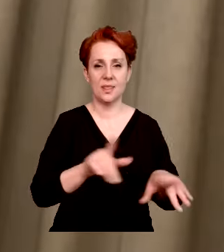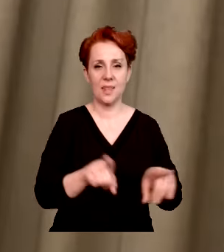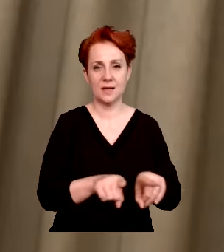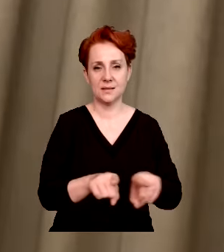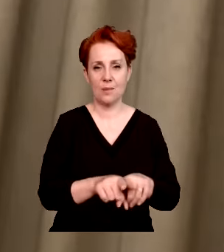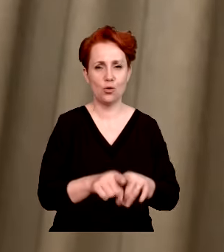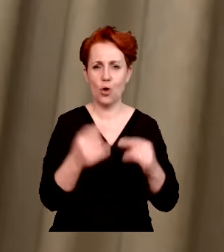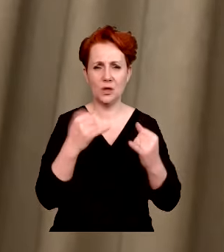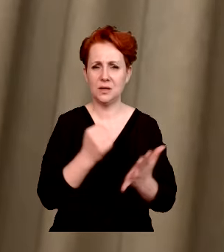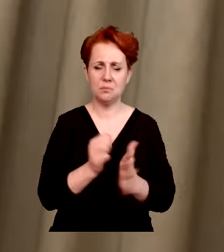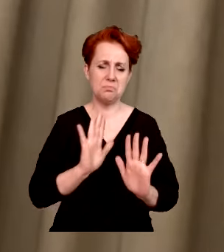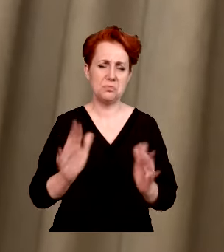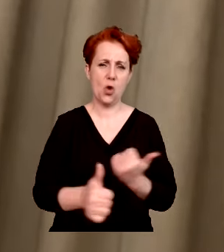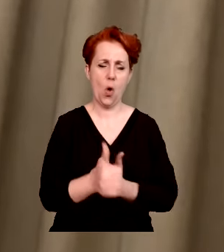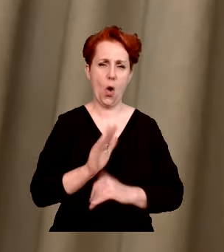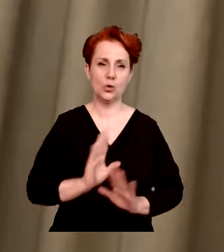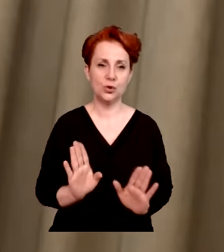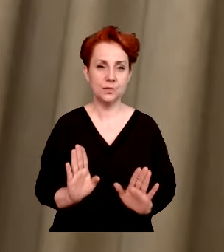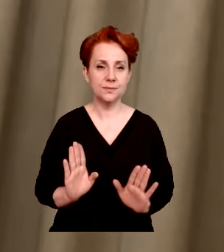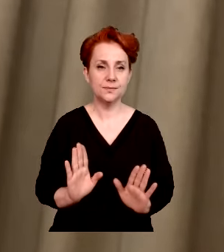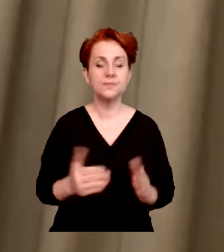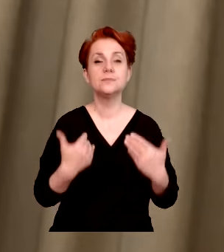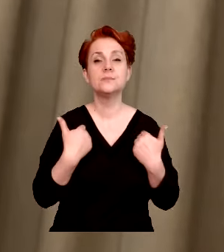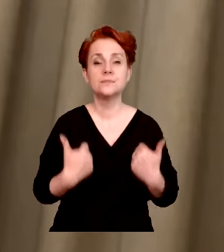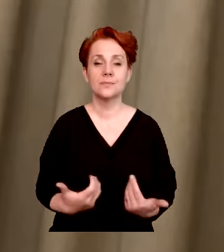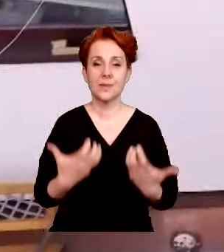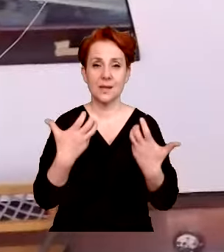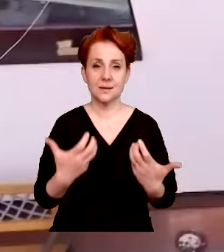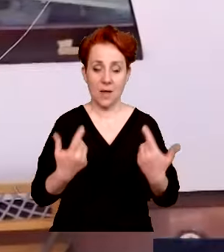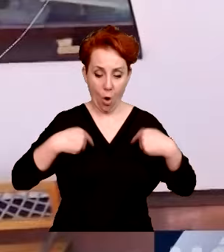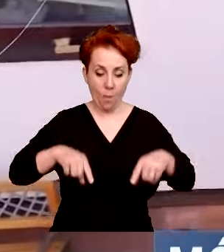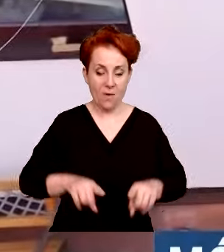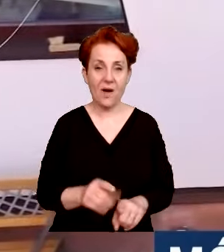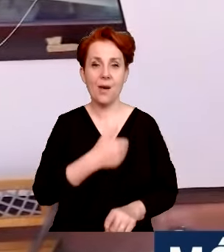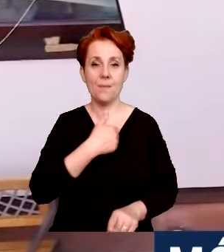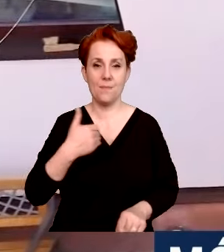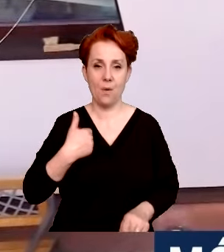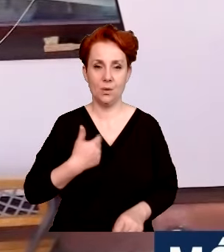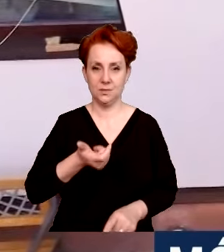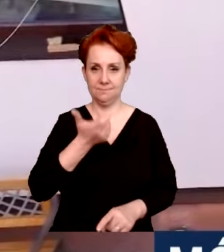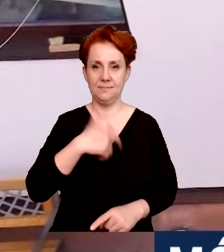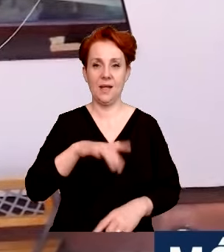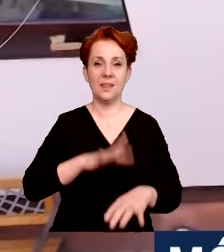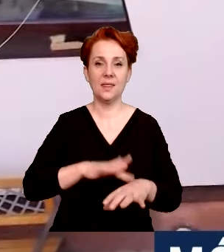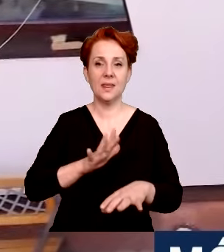nie chodziło. Ja bym właśnie chciał, abym jako obywatel Rzeczypospolitej Polskiej był traktowany według